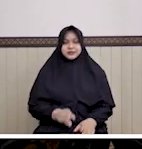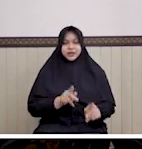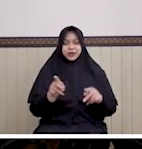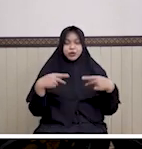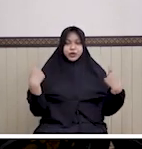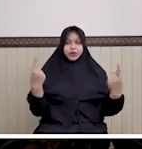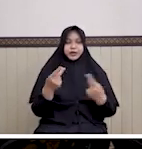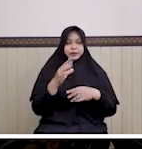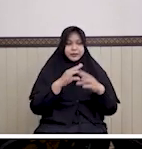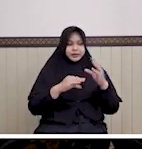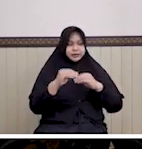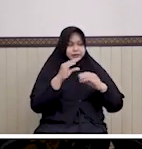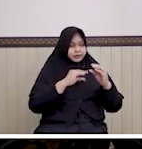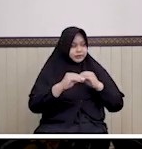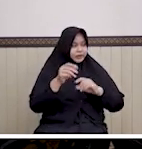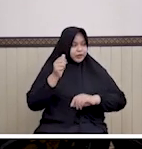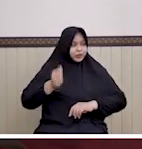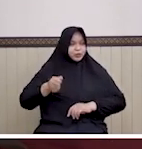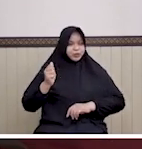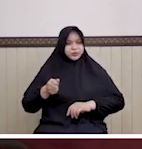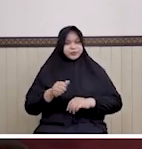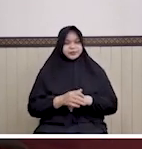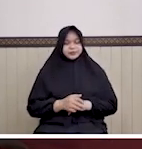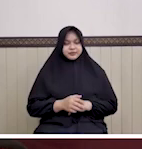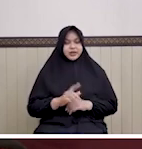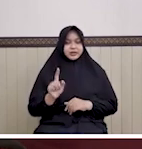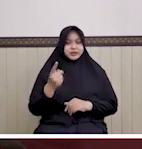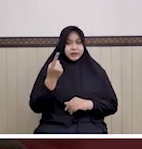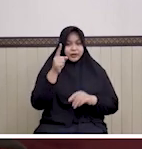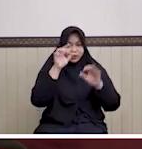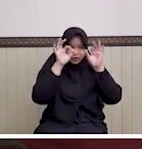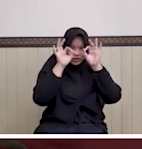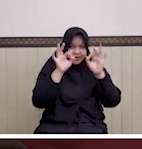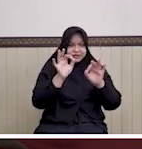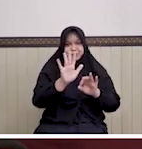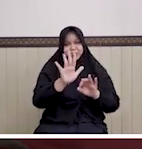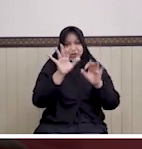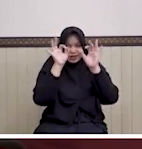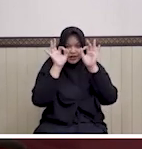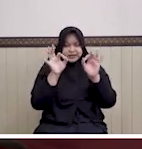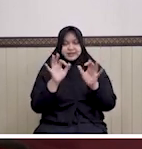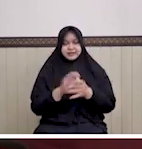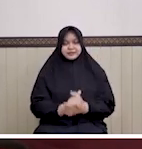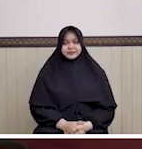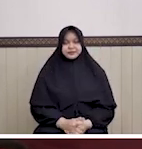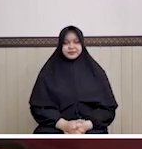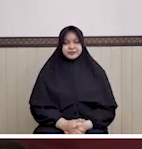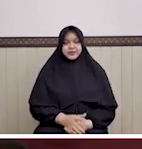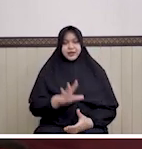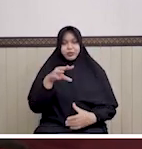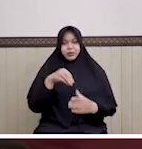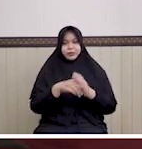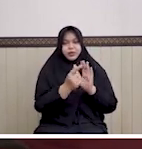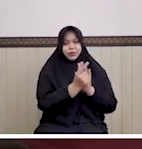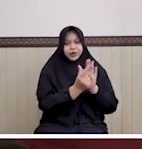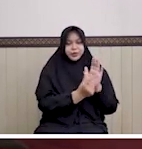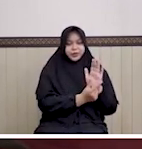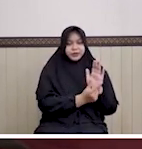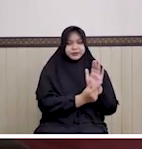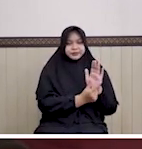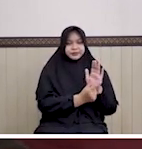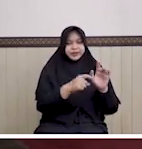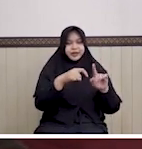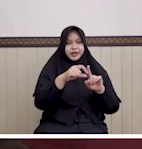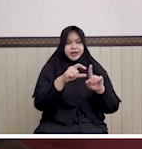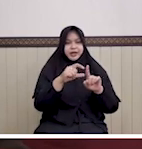kalau kita bicara bicara hukum kan berarti satu saksi bukan saksi itu walaupun di undang-undang apa namanya